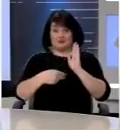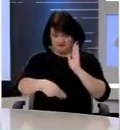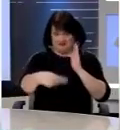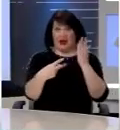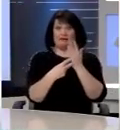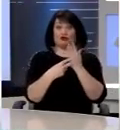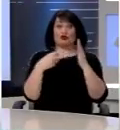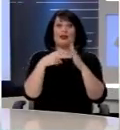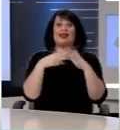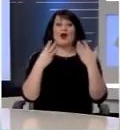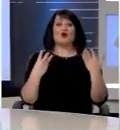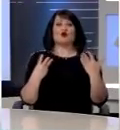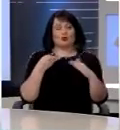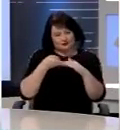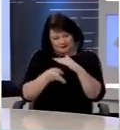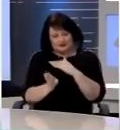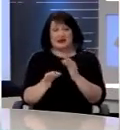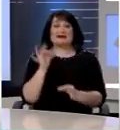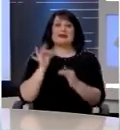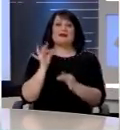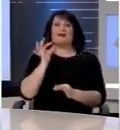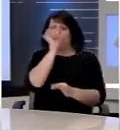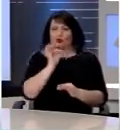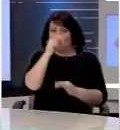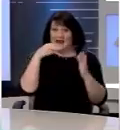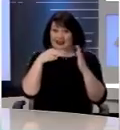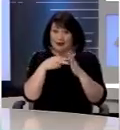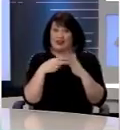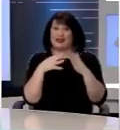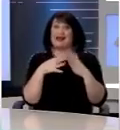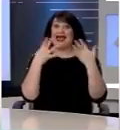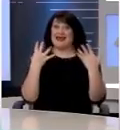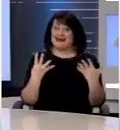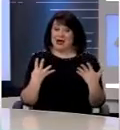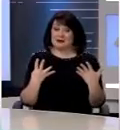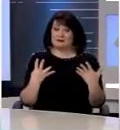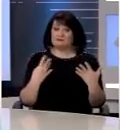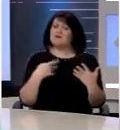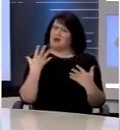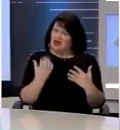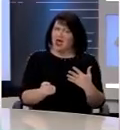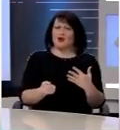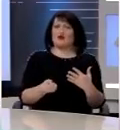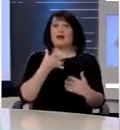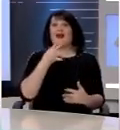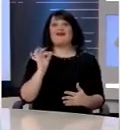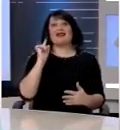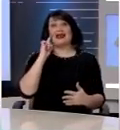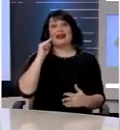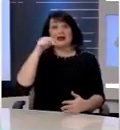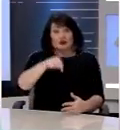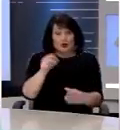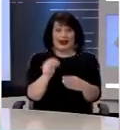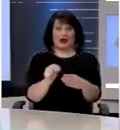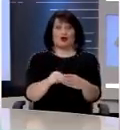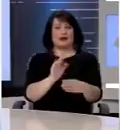2018, το Σεπτέμβριο-Οκτώβριο του 2019, όταν θα έχουμε την ευκαιρία, τότε θα γίνουν